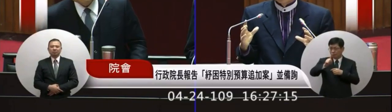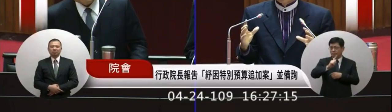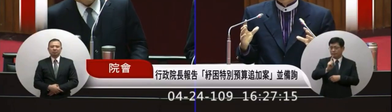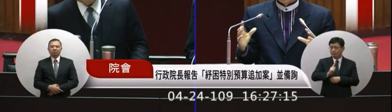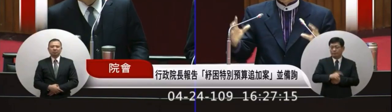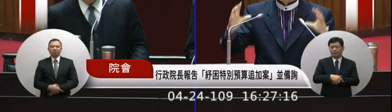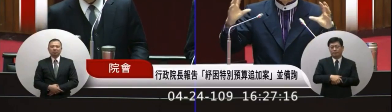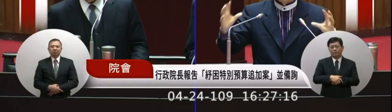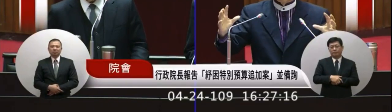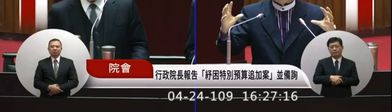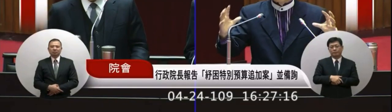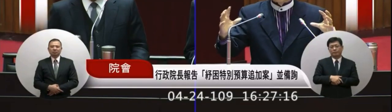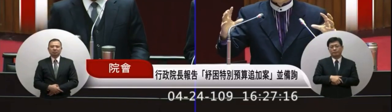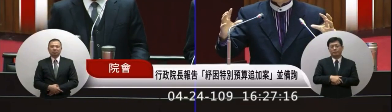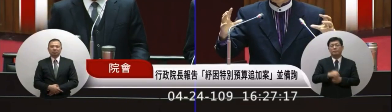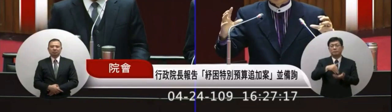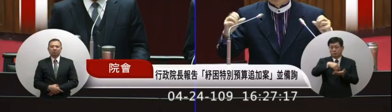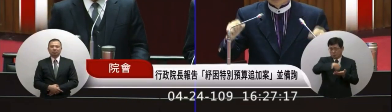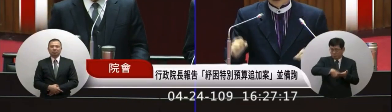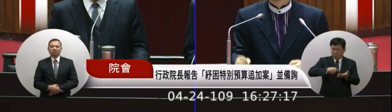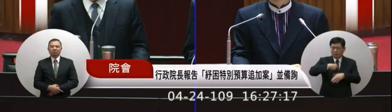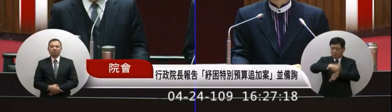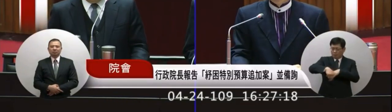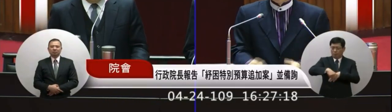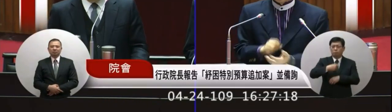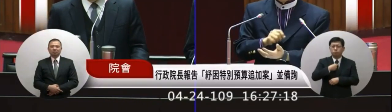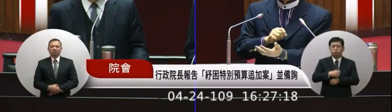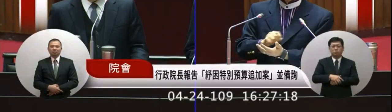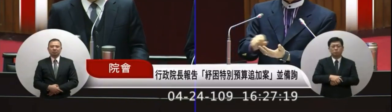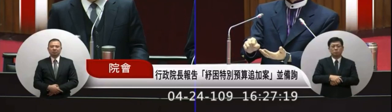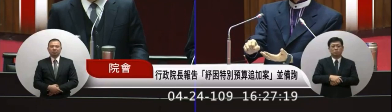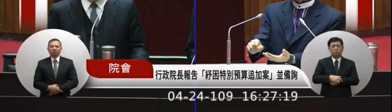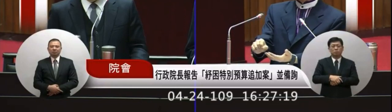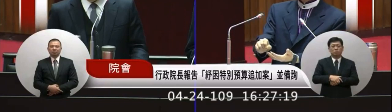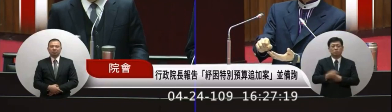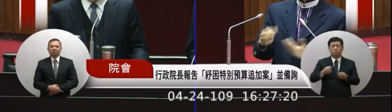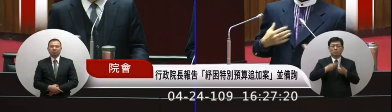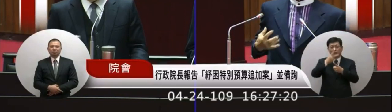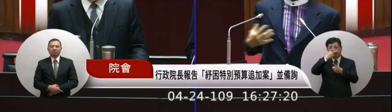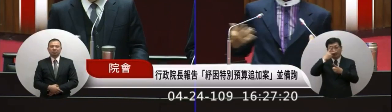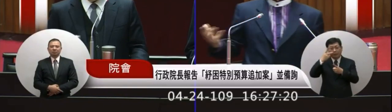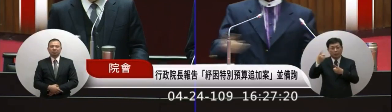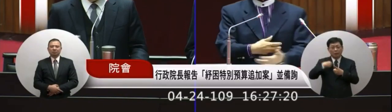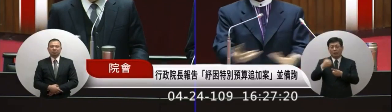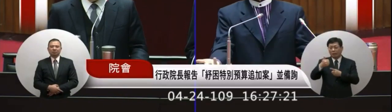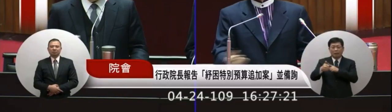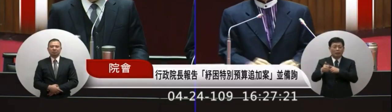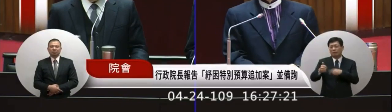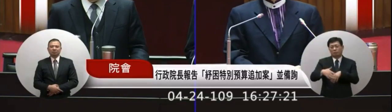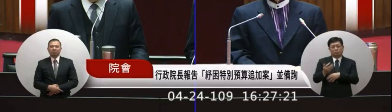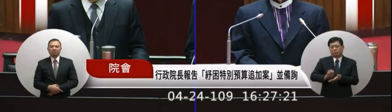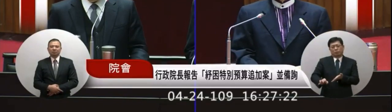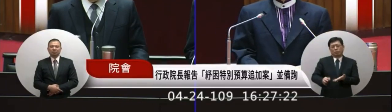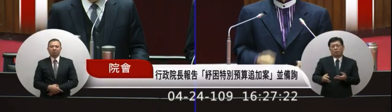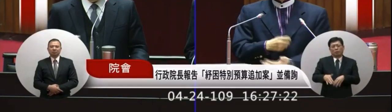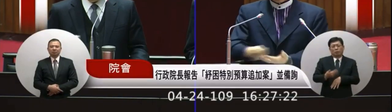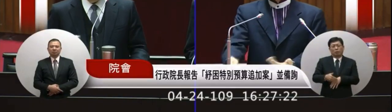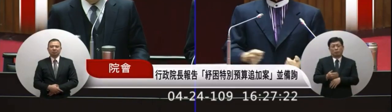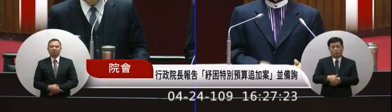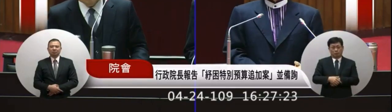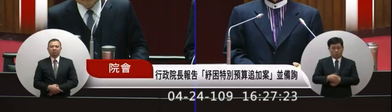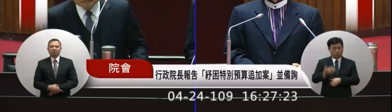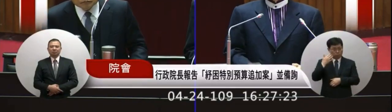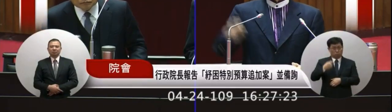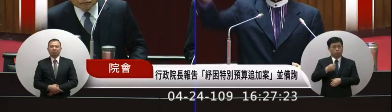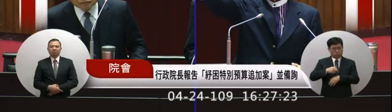东西，那个软体要设计的，啊，这样啊，赖世宝，啊，赖世宝当然不用用了哦，啊，我